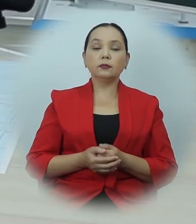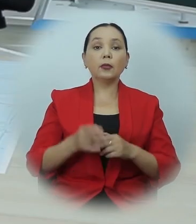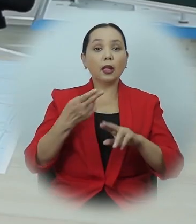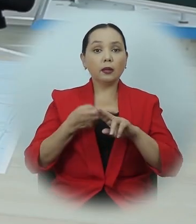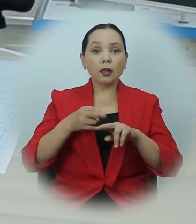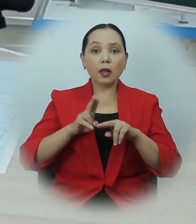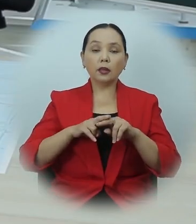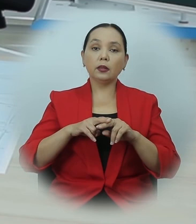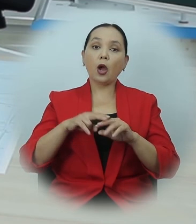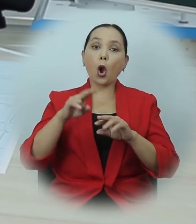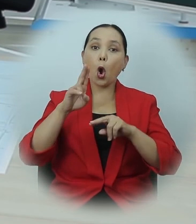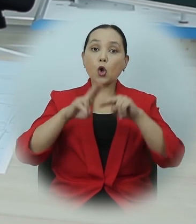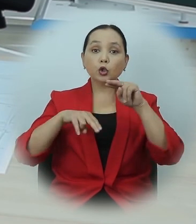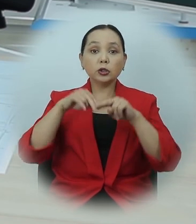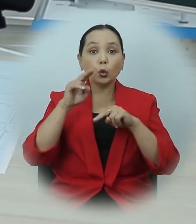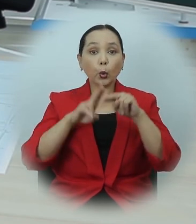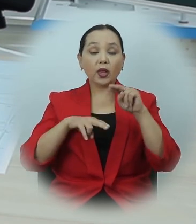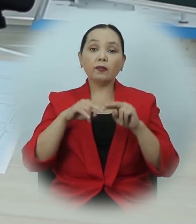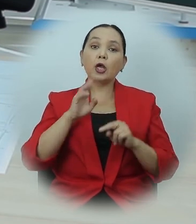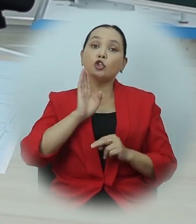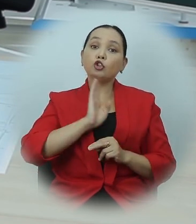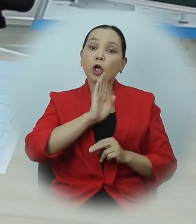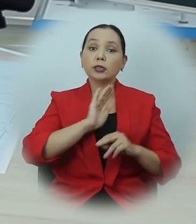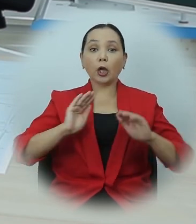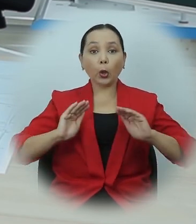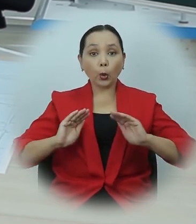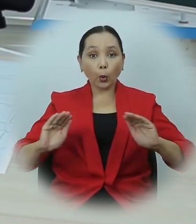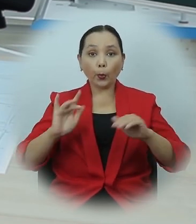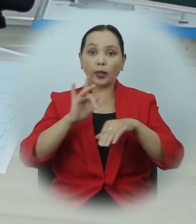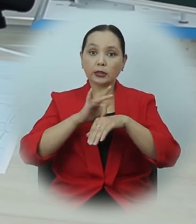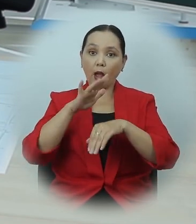На этом конструирование женской юбки